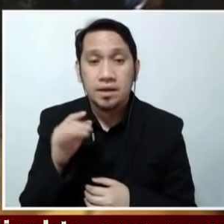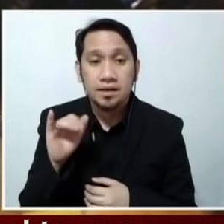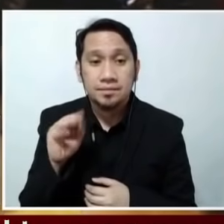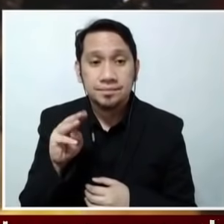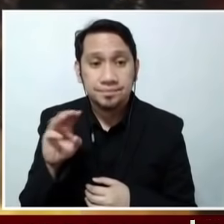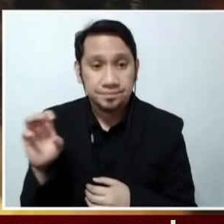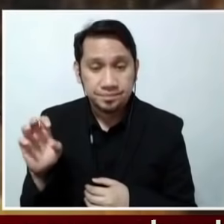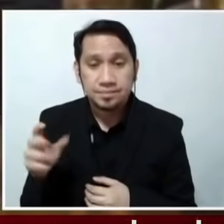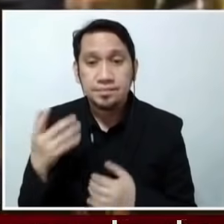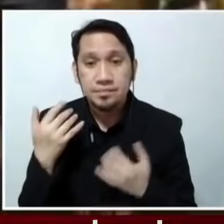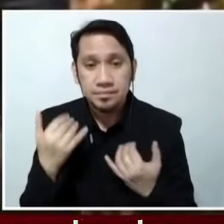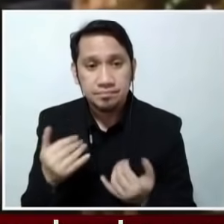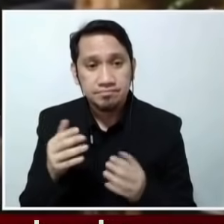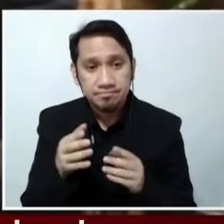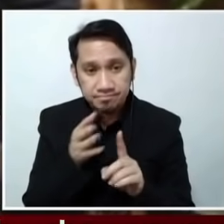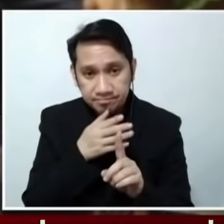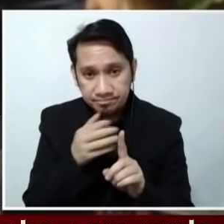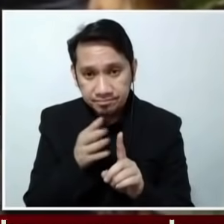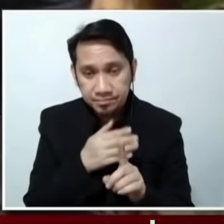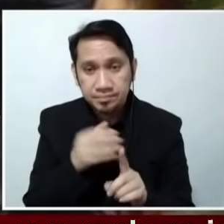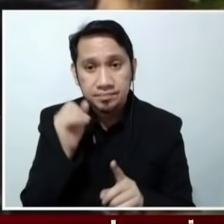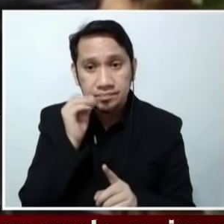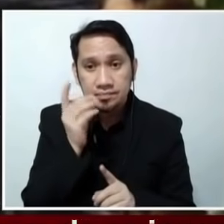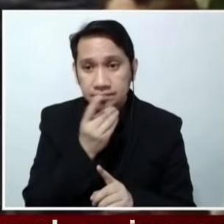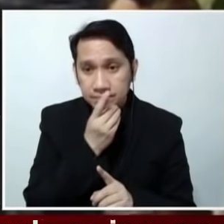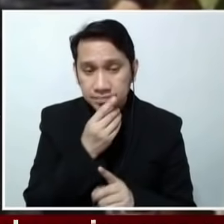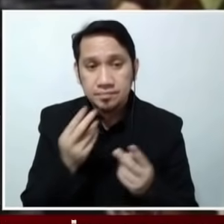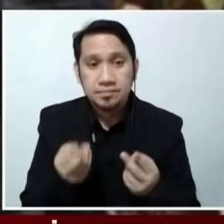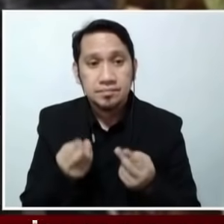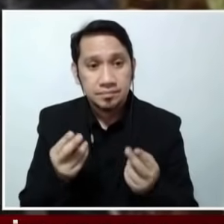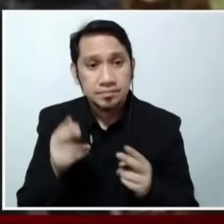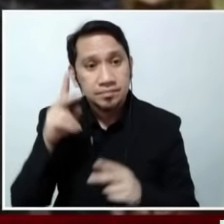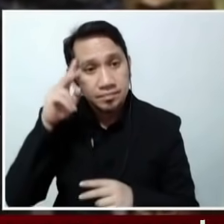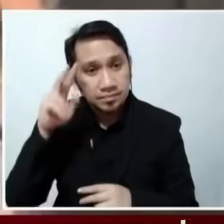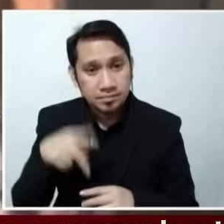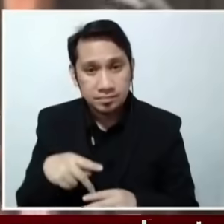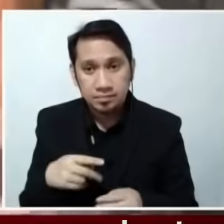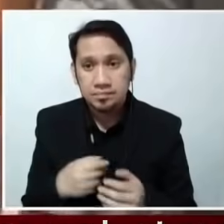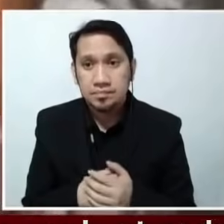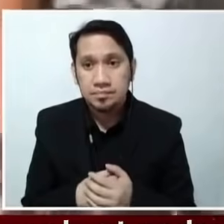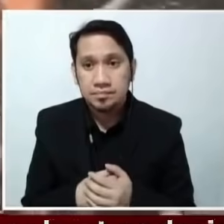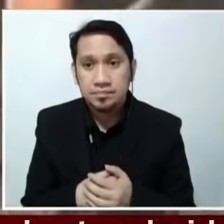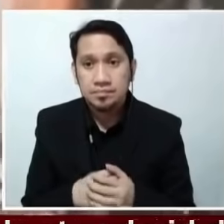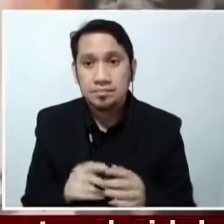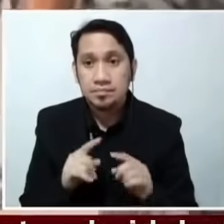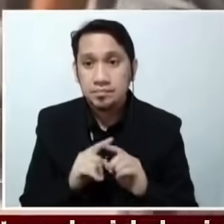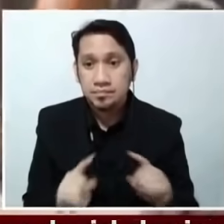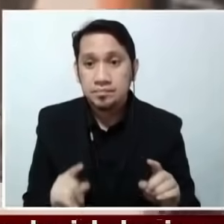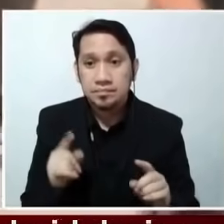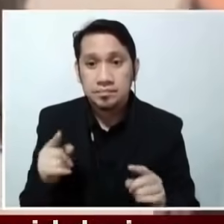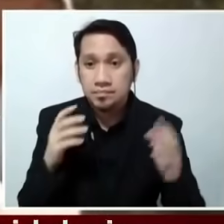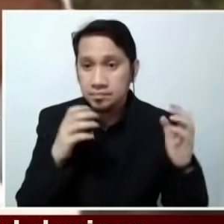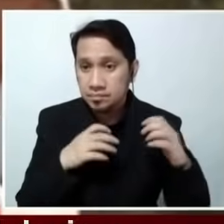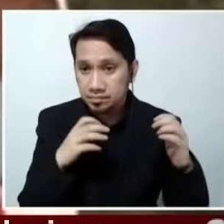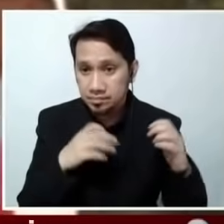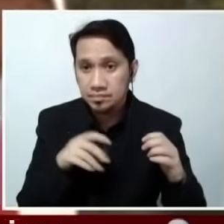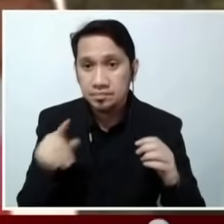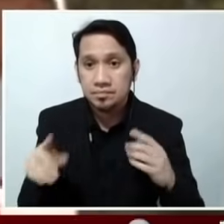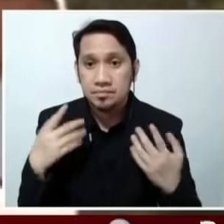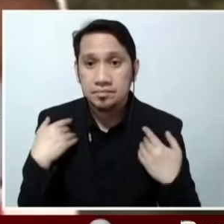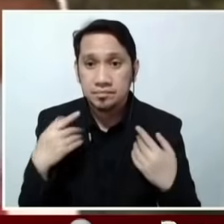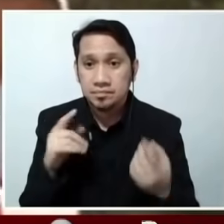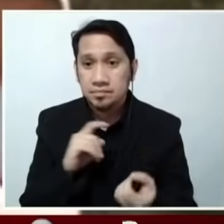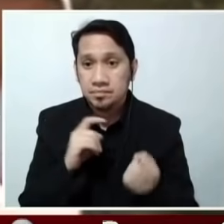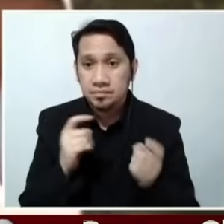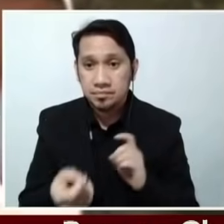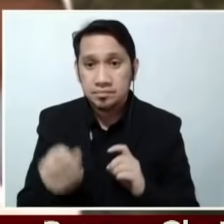na sinusuyo pa rin nila ngayon si Mayor Sara na tumakbong vice president ng kapatid, bagamat umaasa pa rin siyang magbabago ang isip